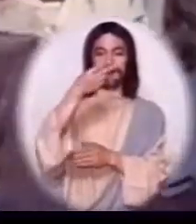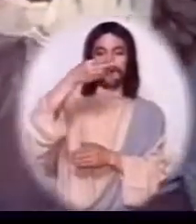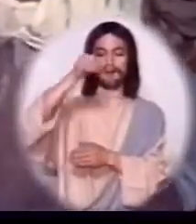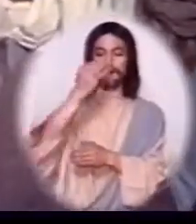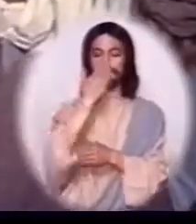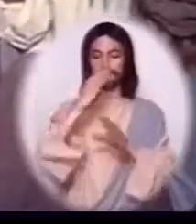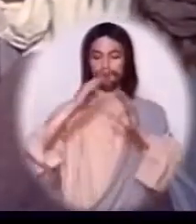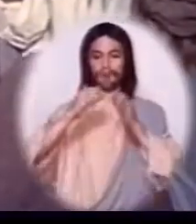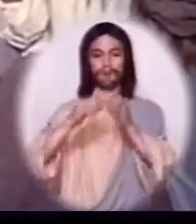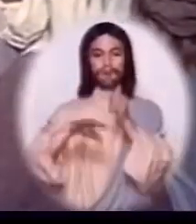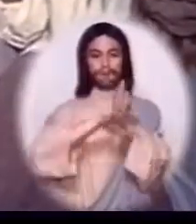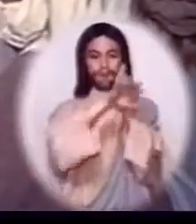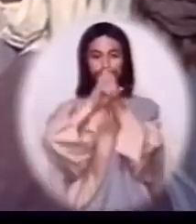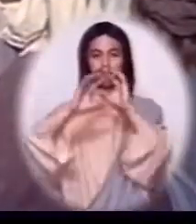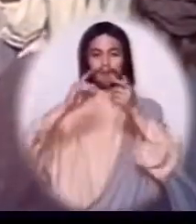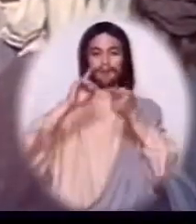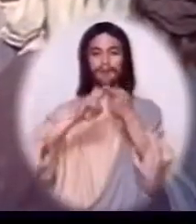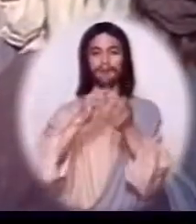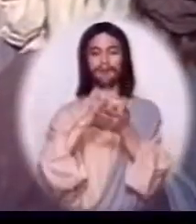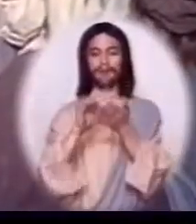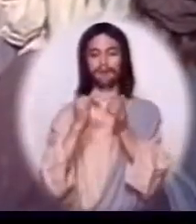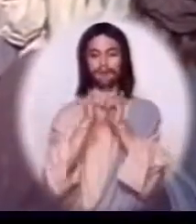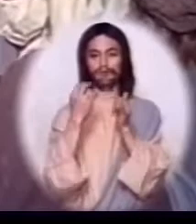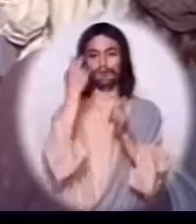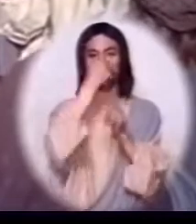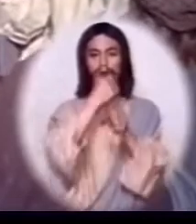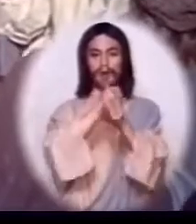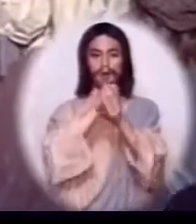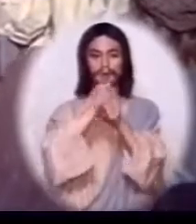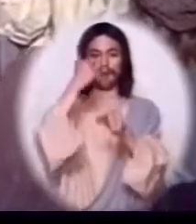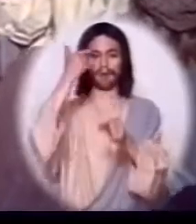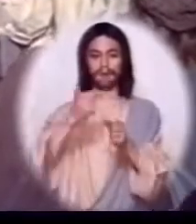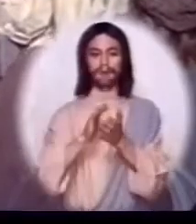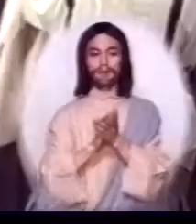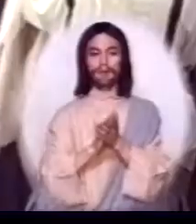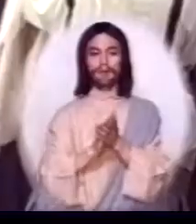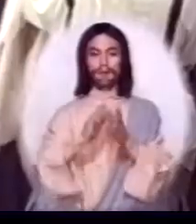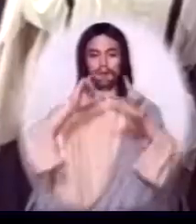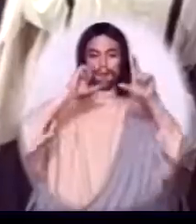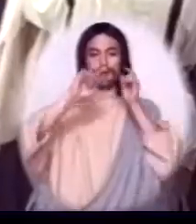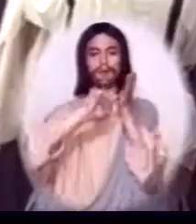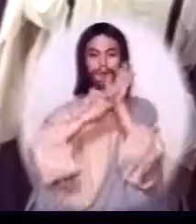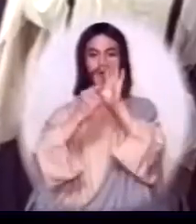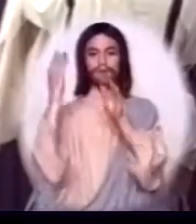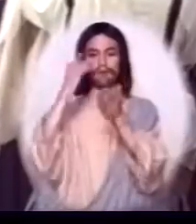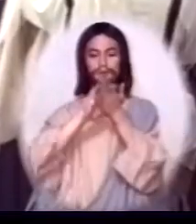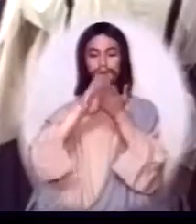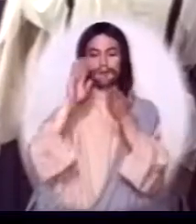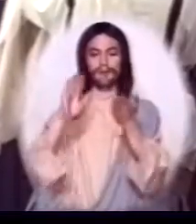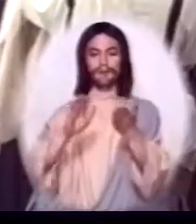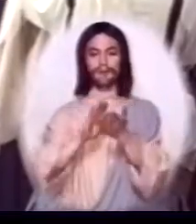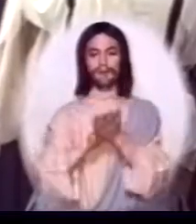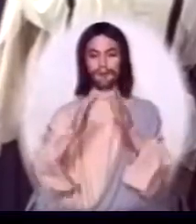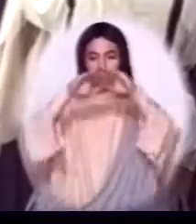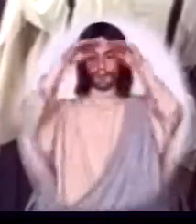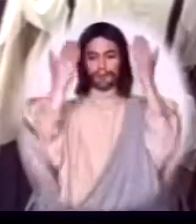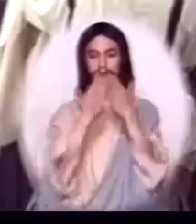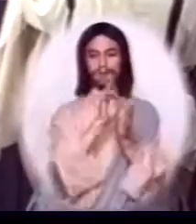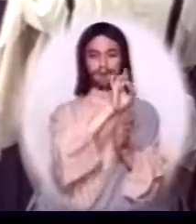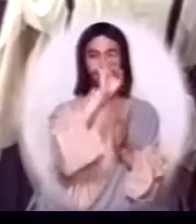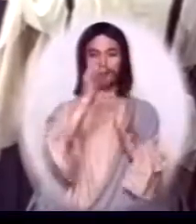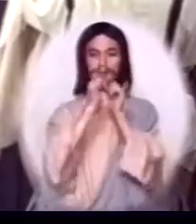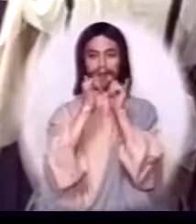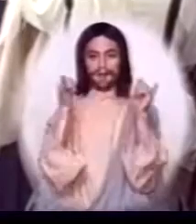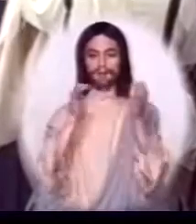갈릴리와 유대 식민지에 인구 조사를 행한다는 보고령이 내렸습니다.